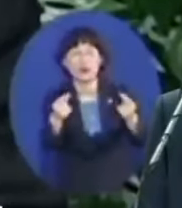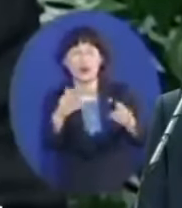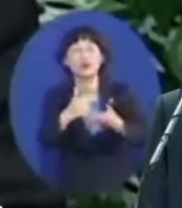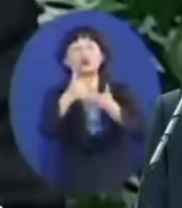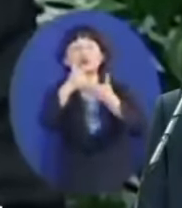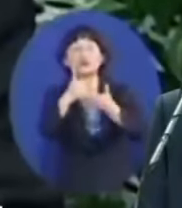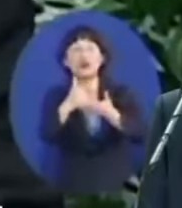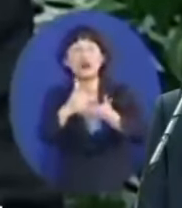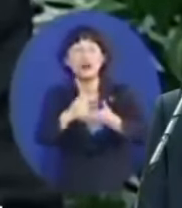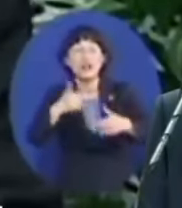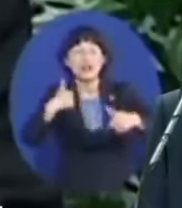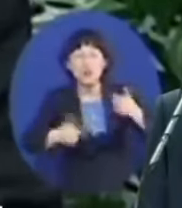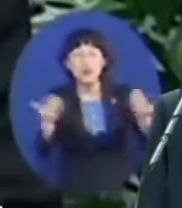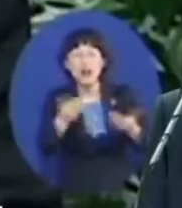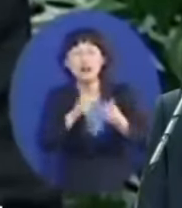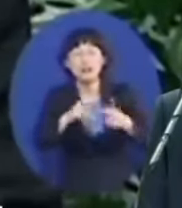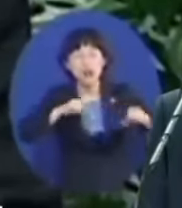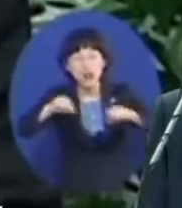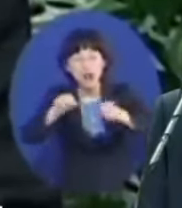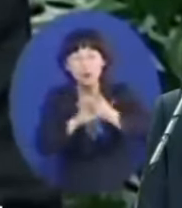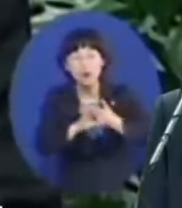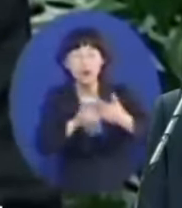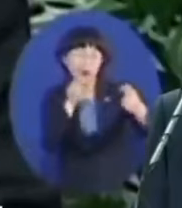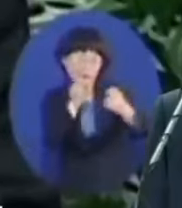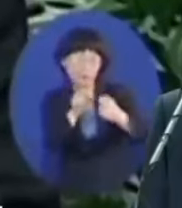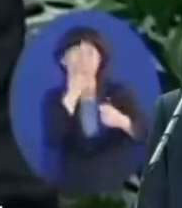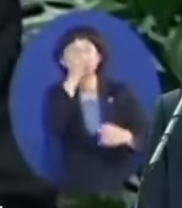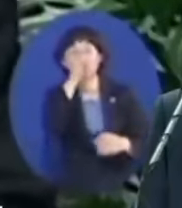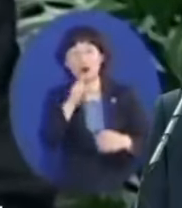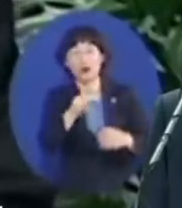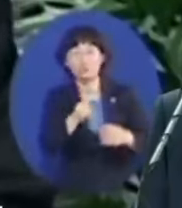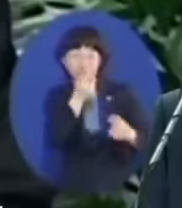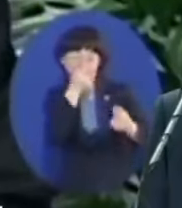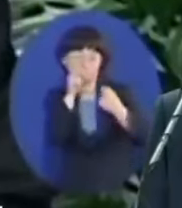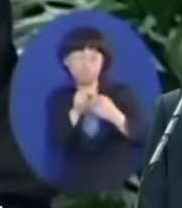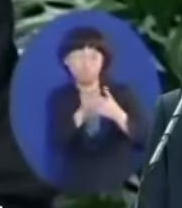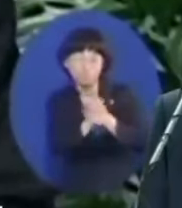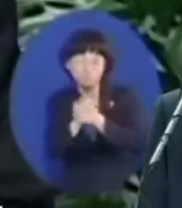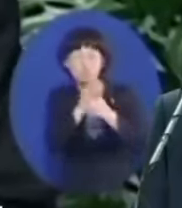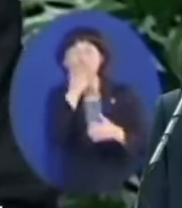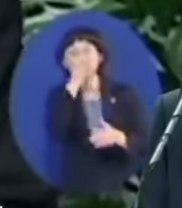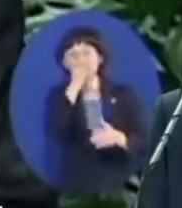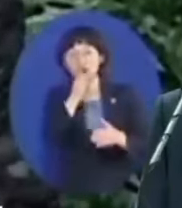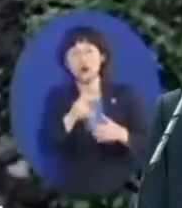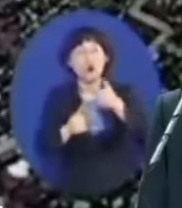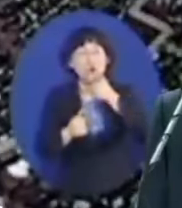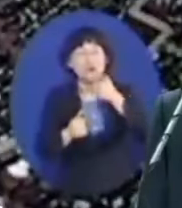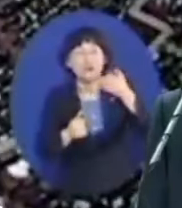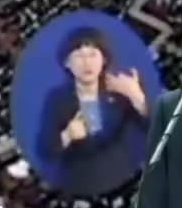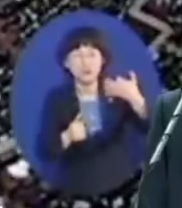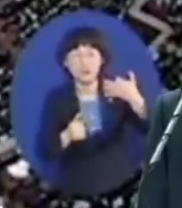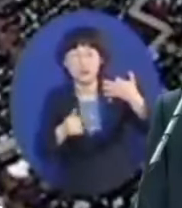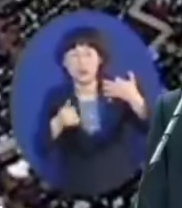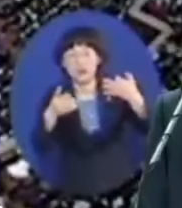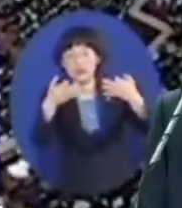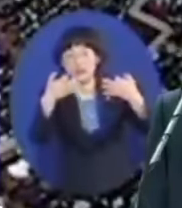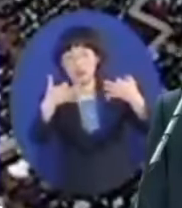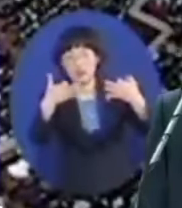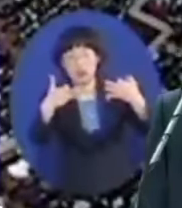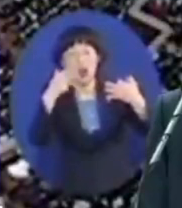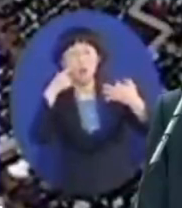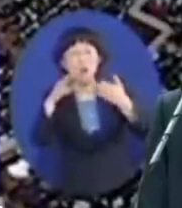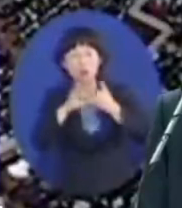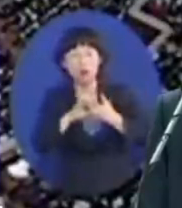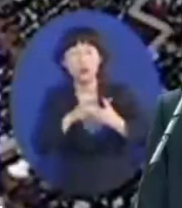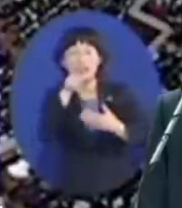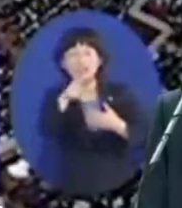우리가 행하면 주님과 가까이 있을 수가 있고 주님과 친할 수가 있는 것입니다. 로마서 14장 18절로 19절에 이로써 그리스도를 섬기는